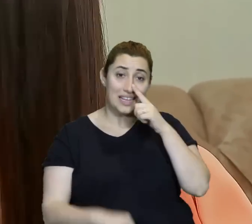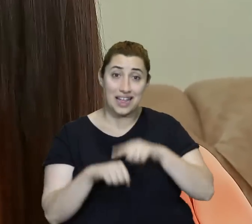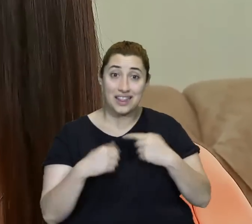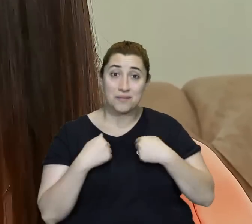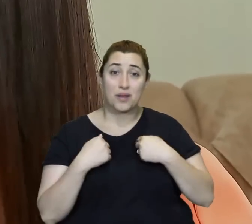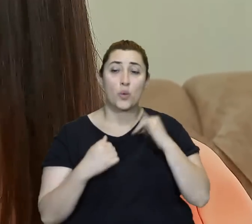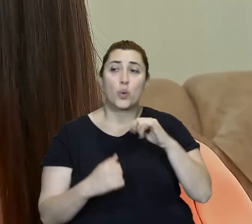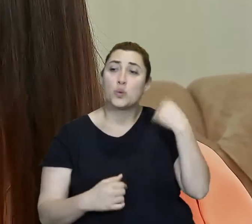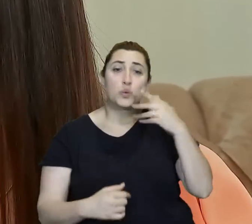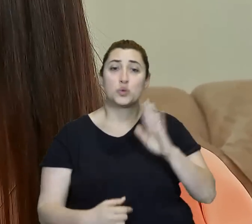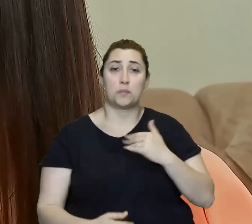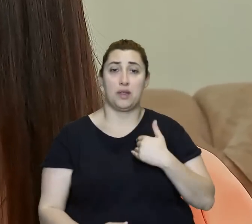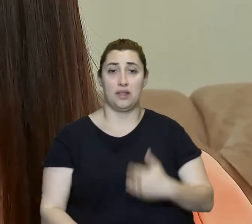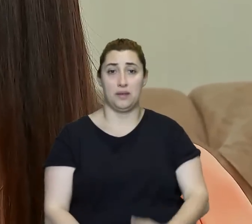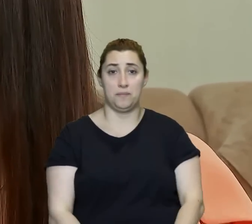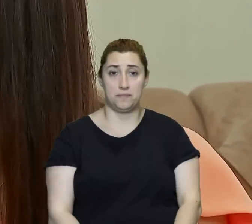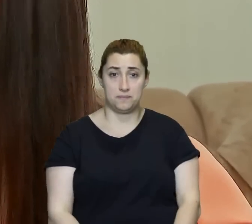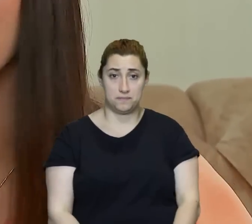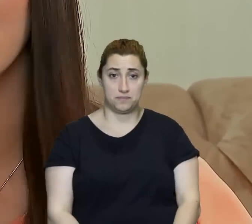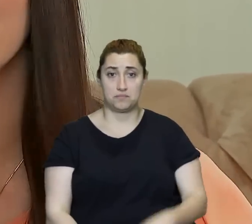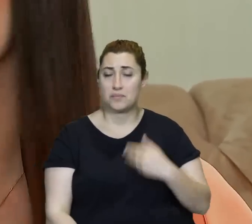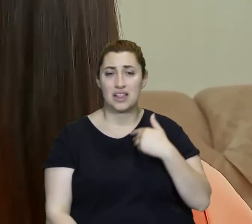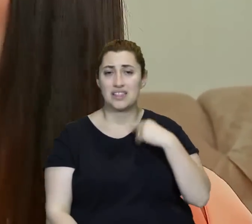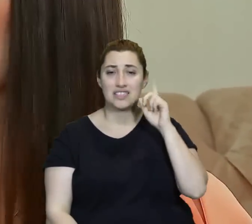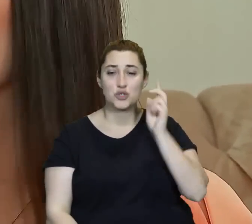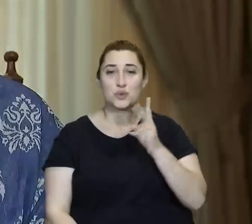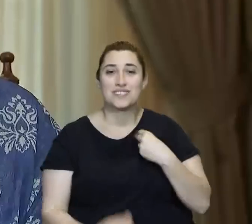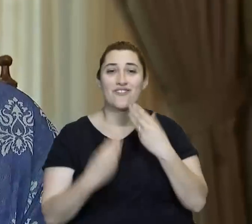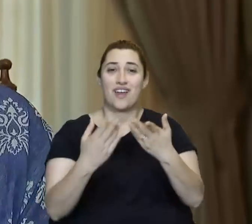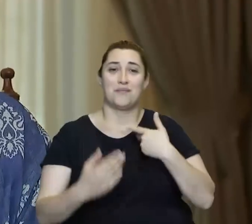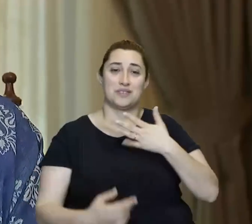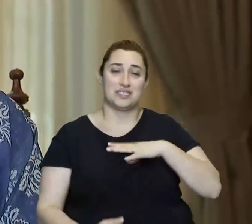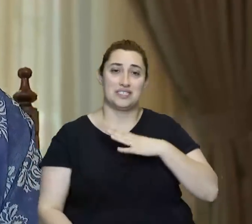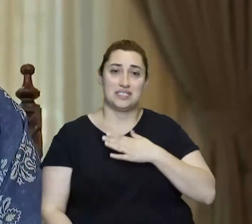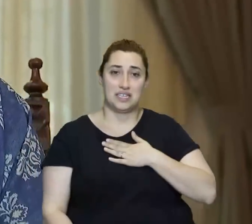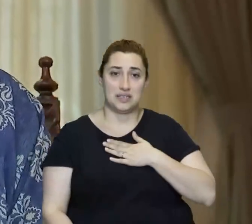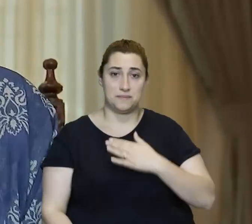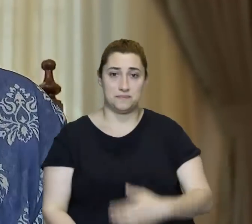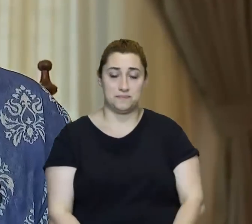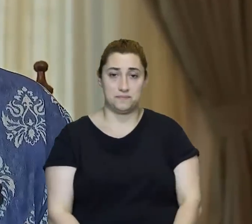inanın kötü bir niyetim yoktu. Ben sadece sürpriz yapmak istemiştim.